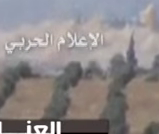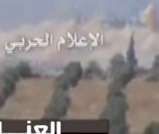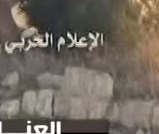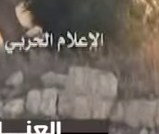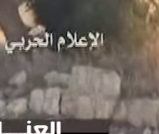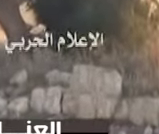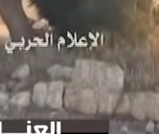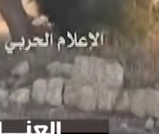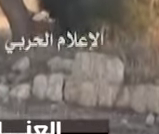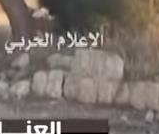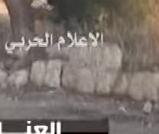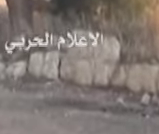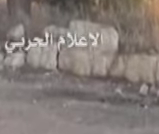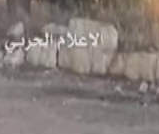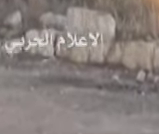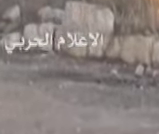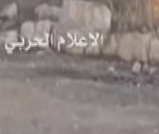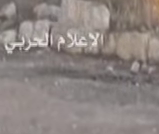سائر البلاد.